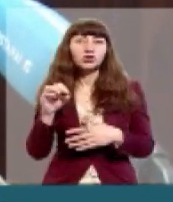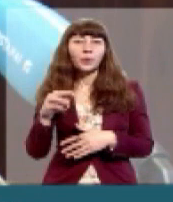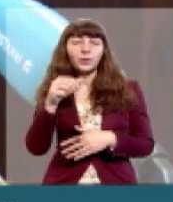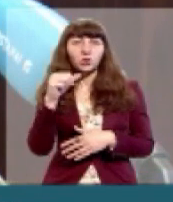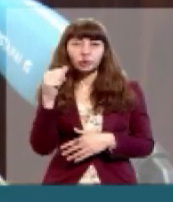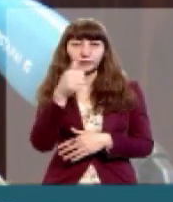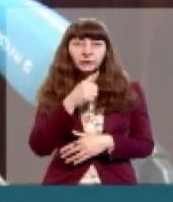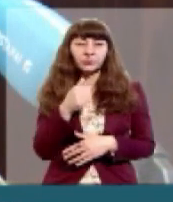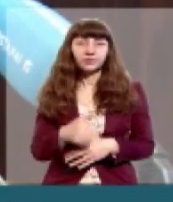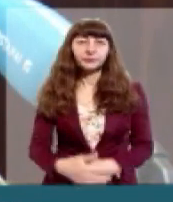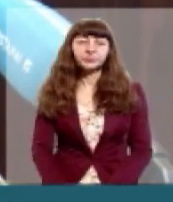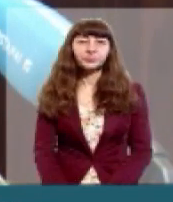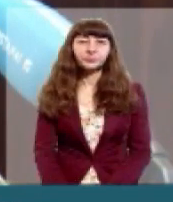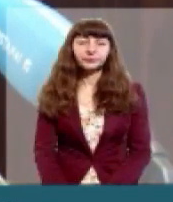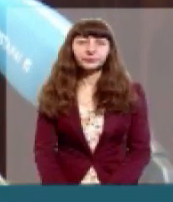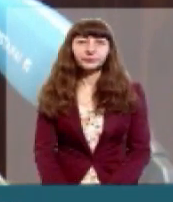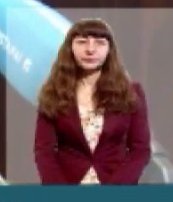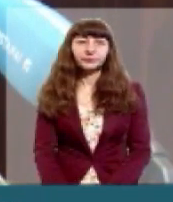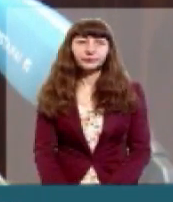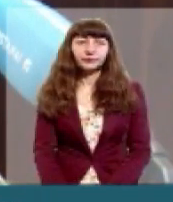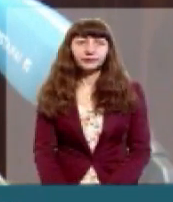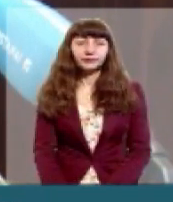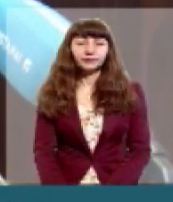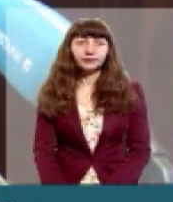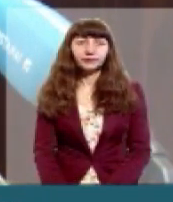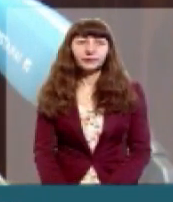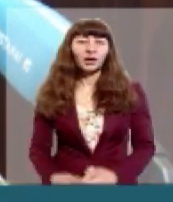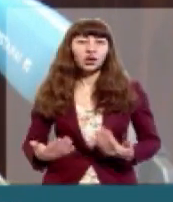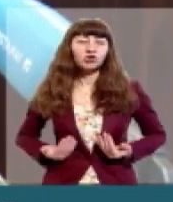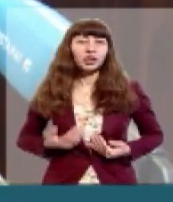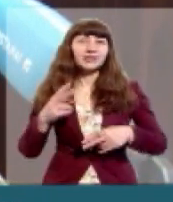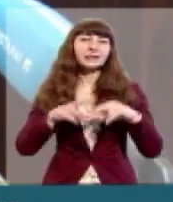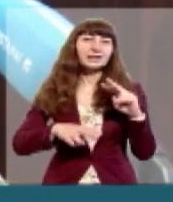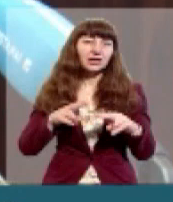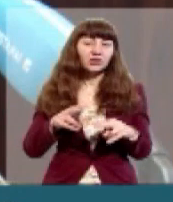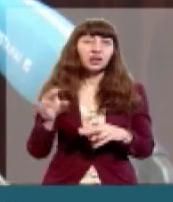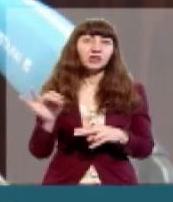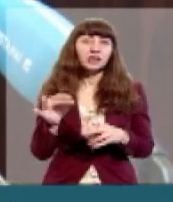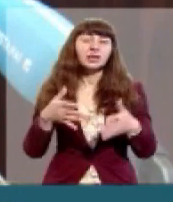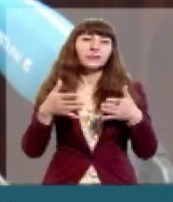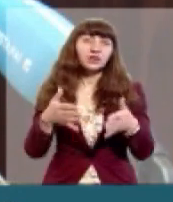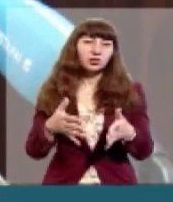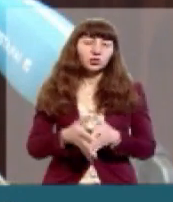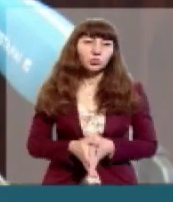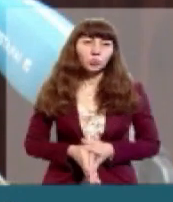сравнить с 2022 годом. Жилищное строительство и инфраструктура